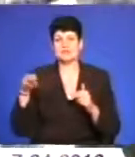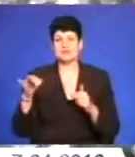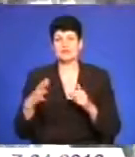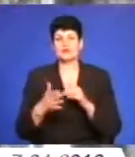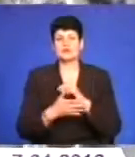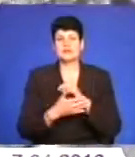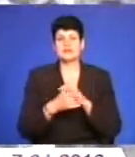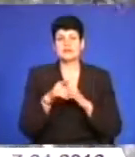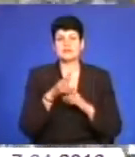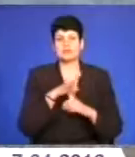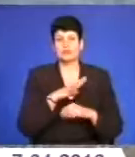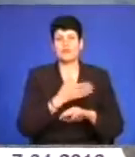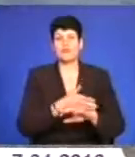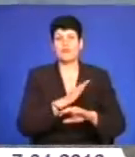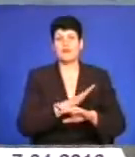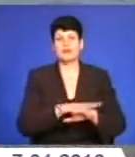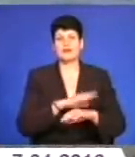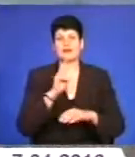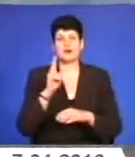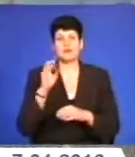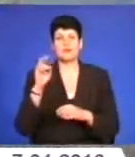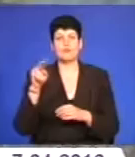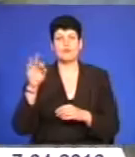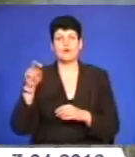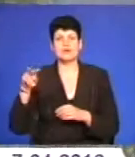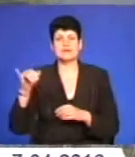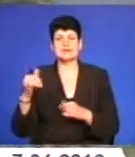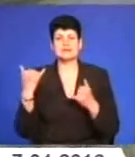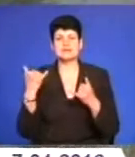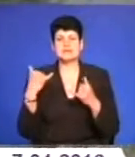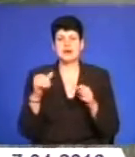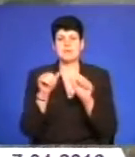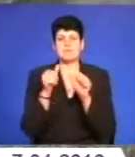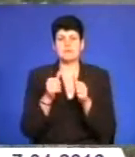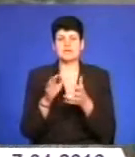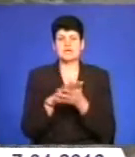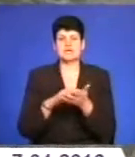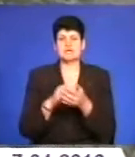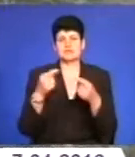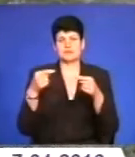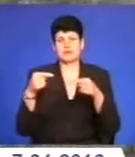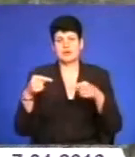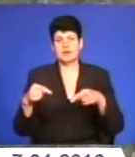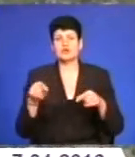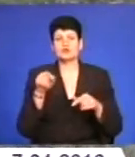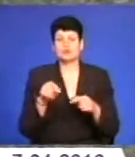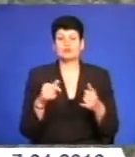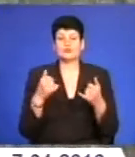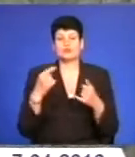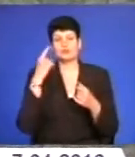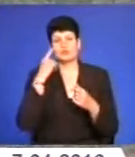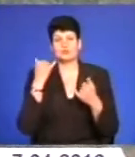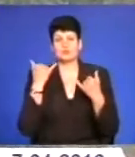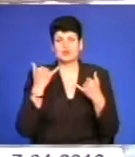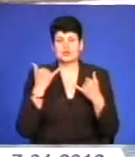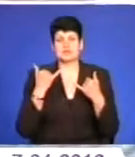ними володів польський шляхтич Кароль Понінський. Зараз історичні пам'ятки на межі знищення. Тож, дбаючи про сучасний стан будівель,